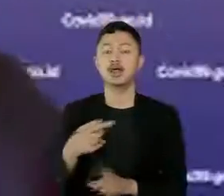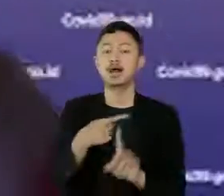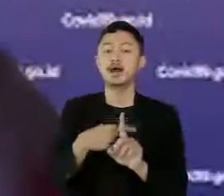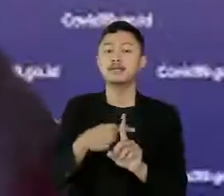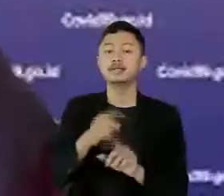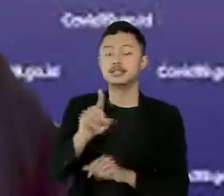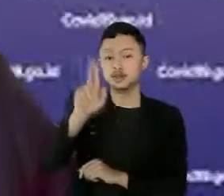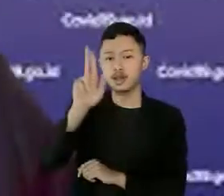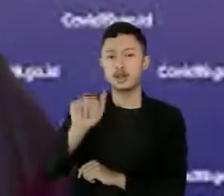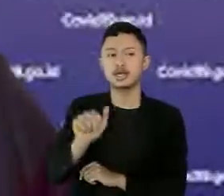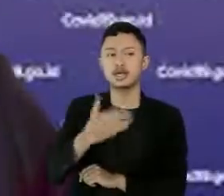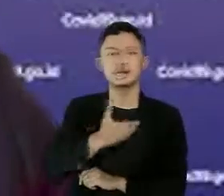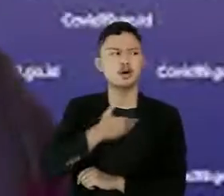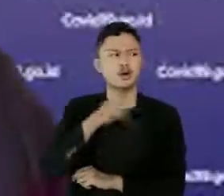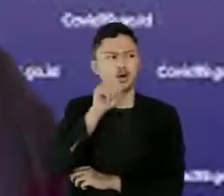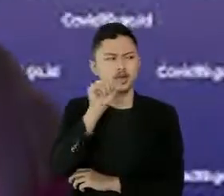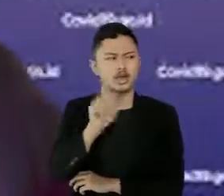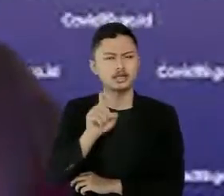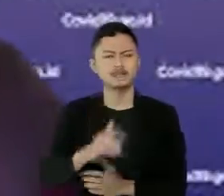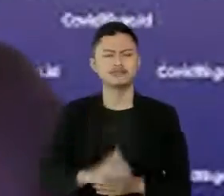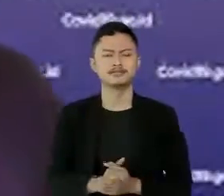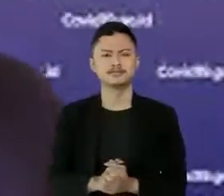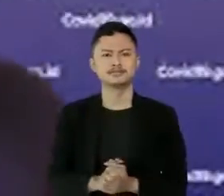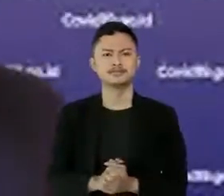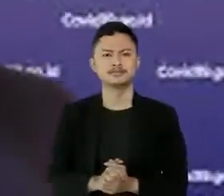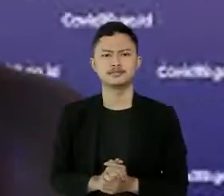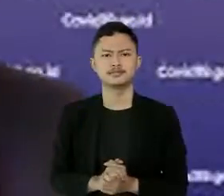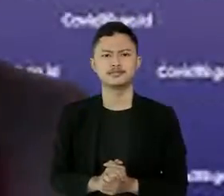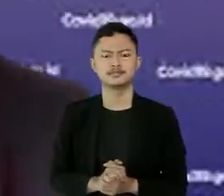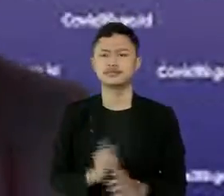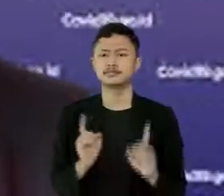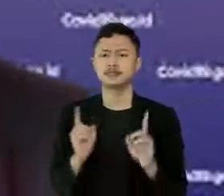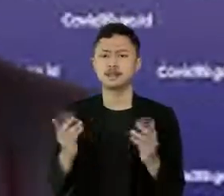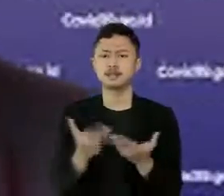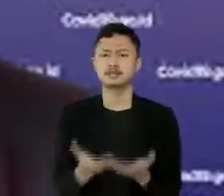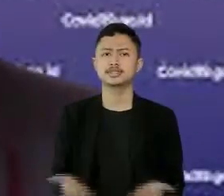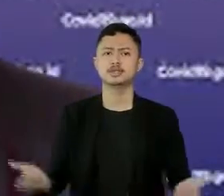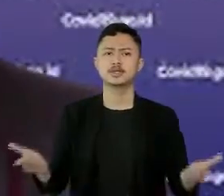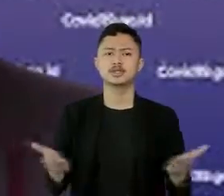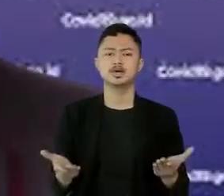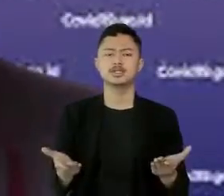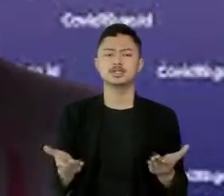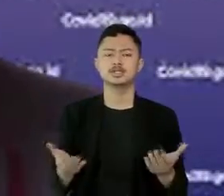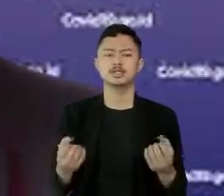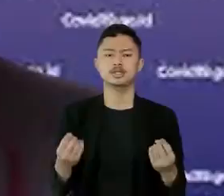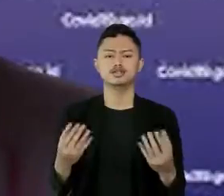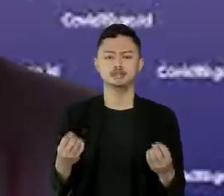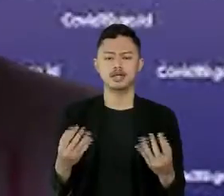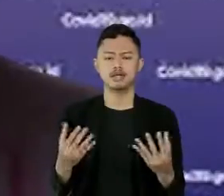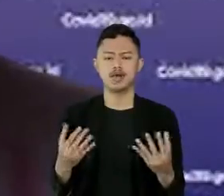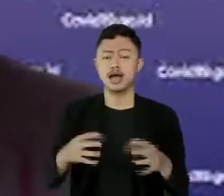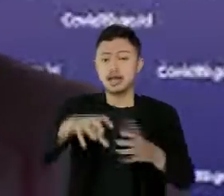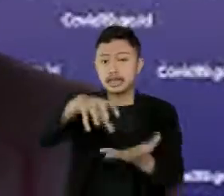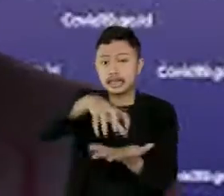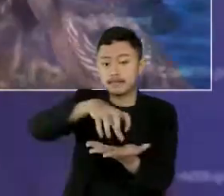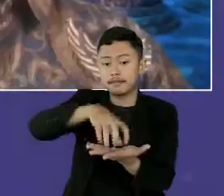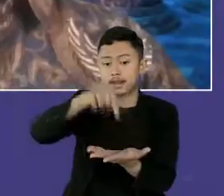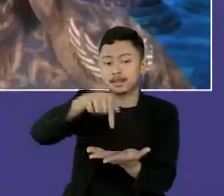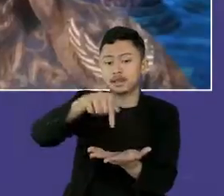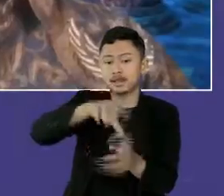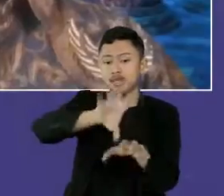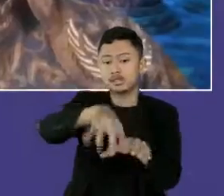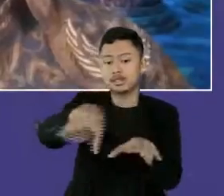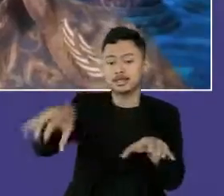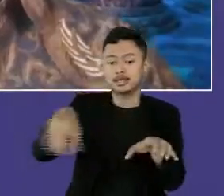ya, satu hal saya tuh ingin menanyakan Pak Riyadi, ketika dalam situasi kemudian di daerah tersebut